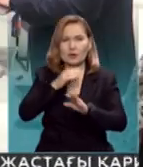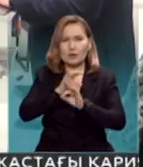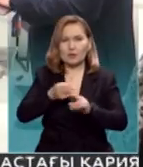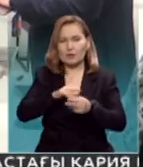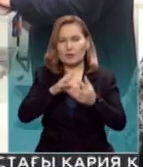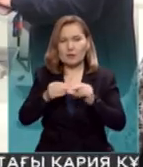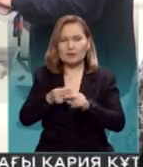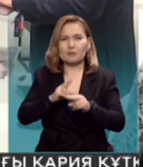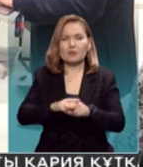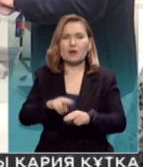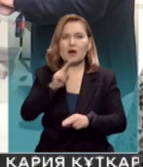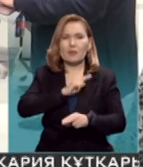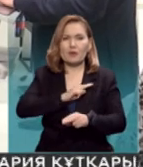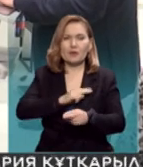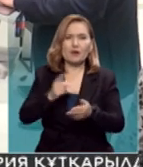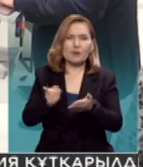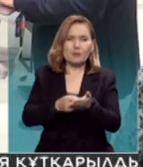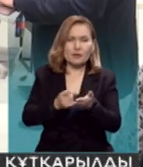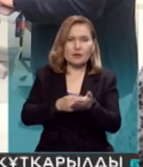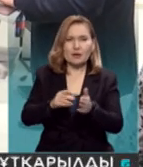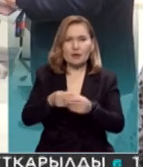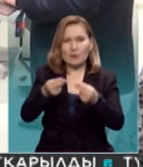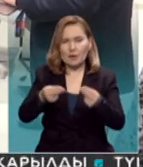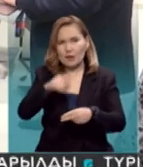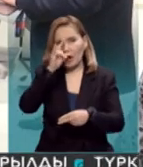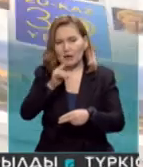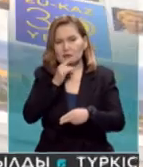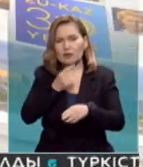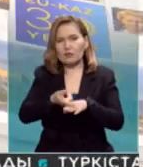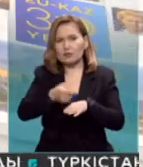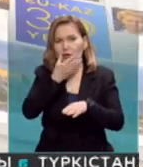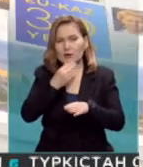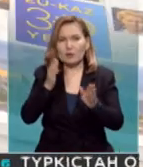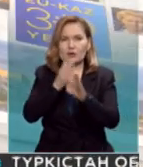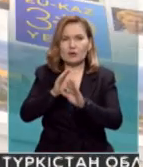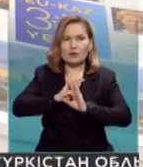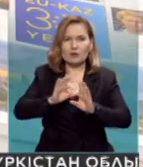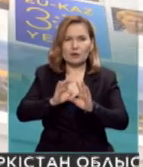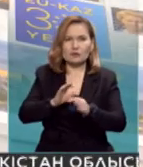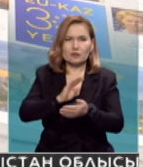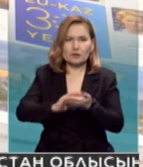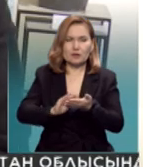тоқталған. Сондай-ақ басылым беттерінде еліміздің көрікті жерлері жайлы мол мағлұмат келтірілген.